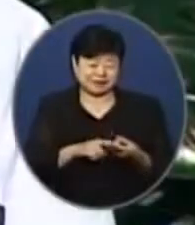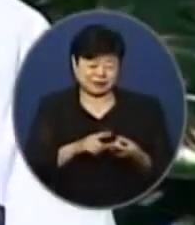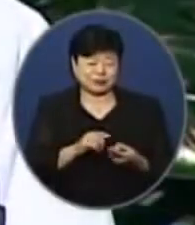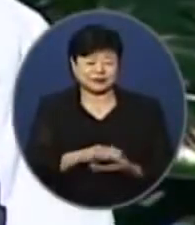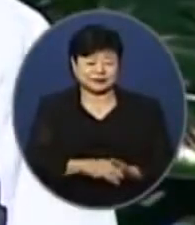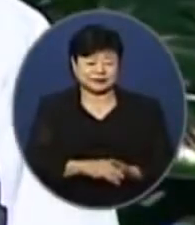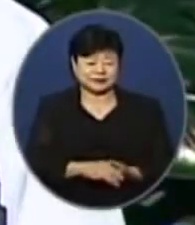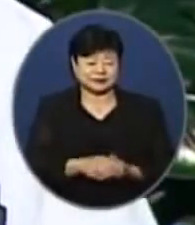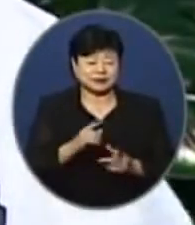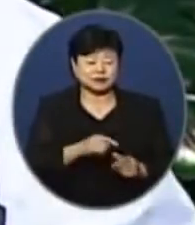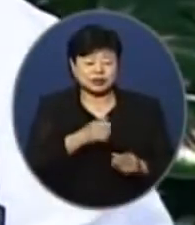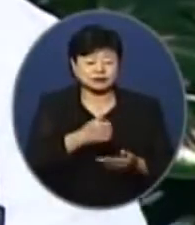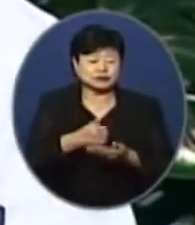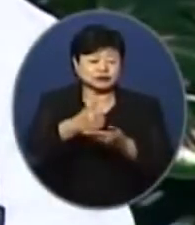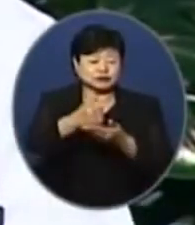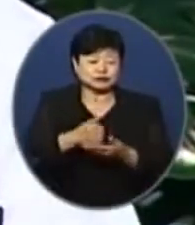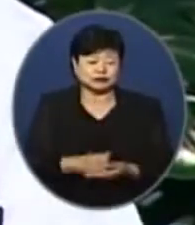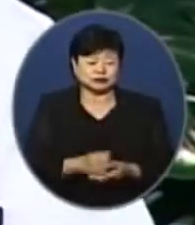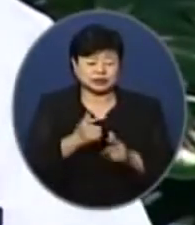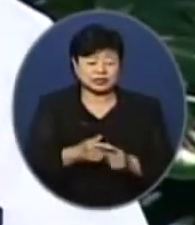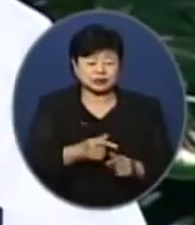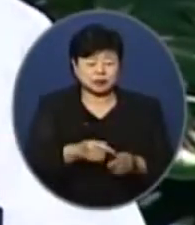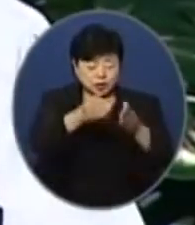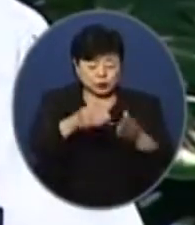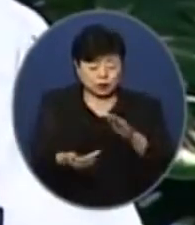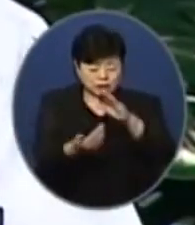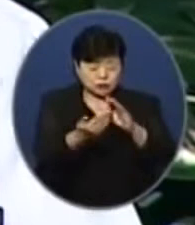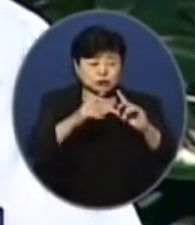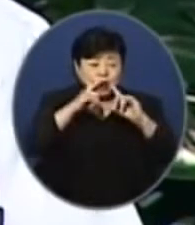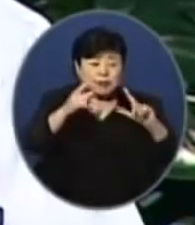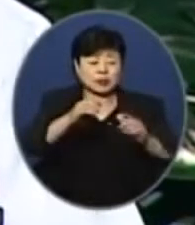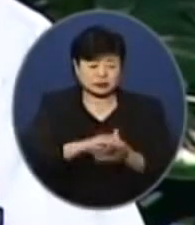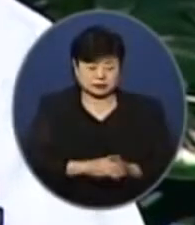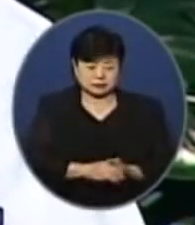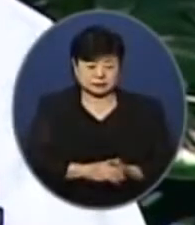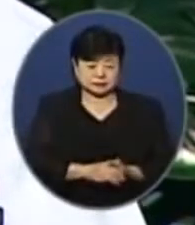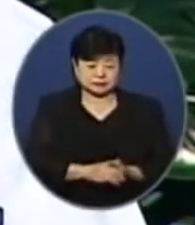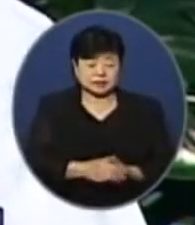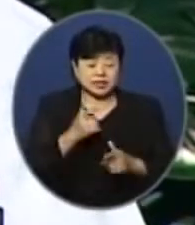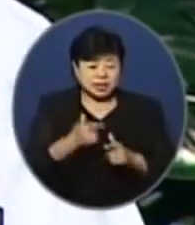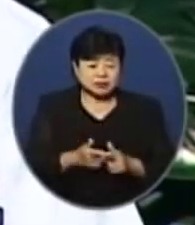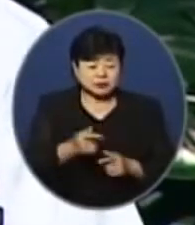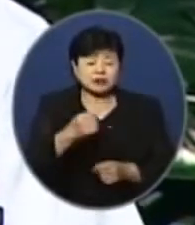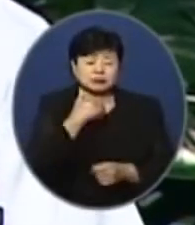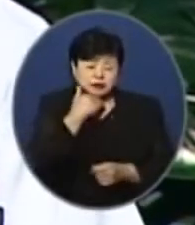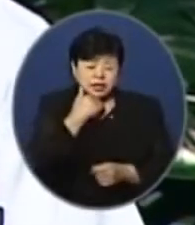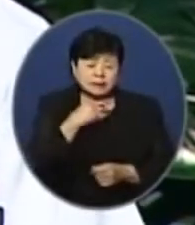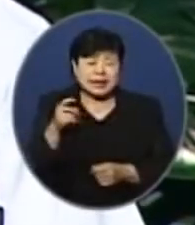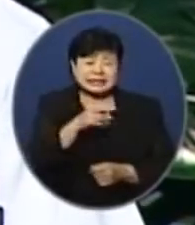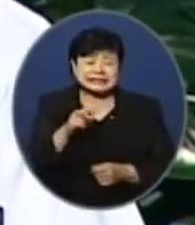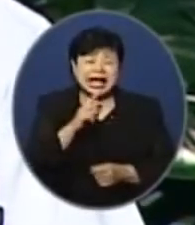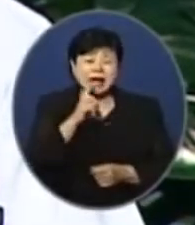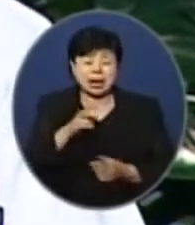그 메시아 그 예언이 예수님을 통해서 이루어졌다고 선포했습니다. 예수님이 너희들이 기다리는 메시아라고 선포했을